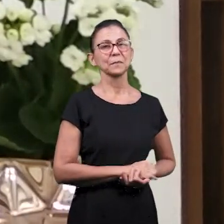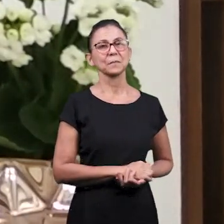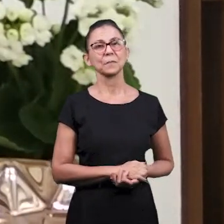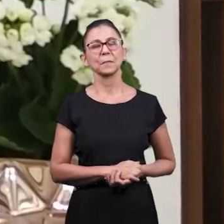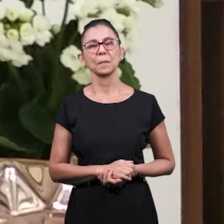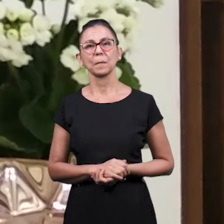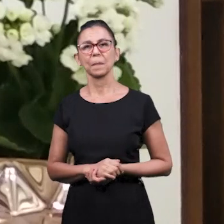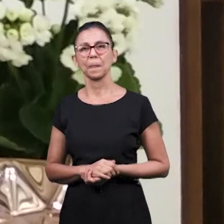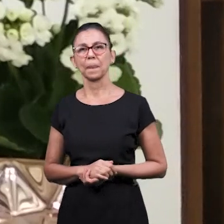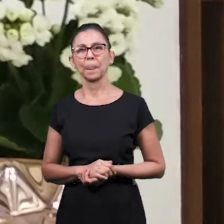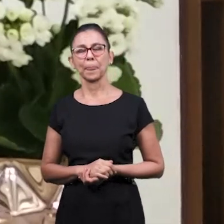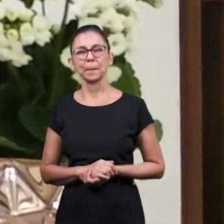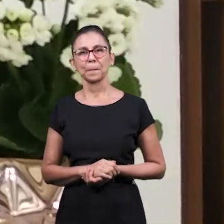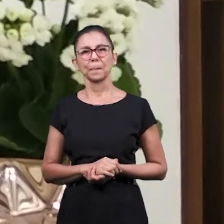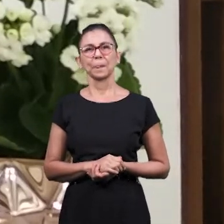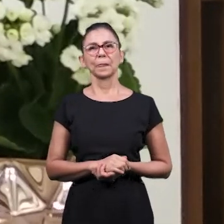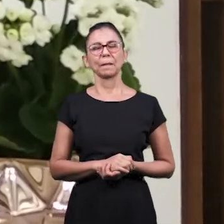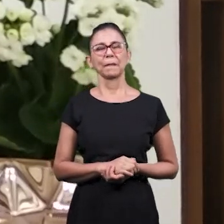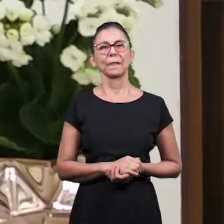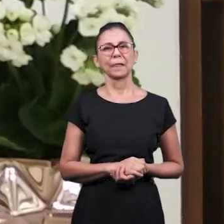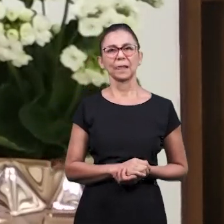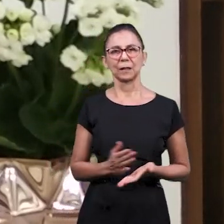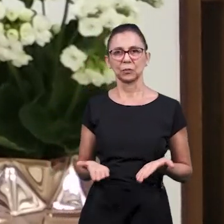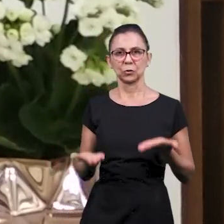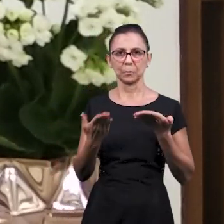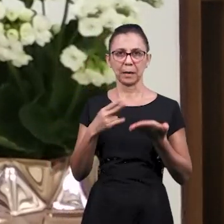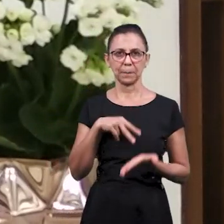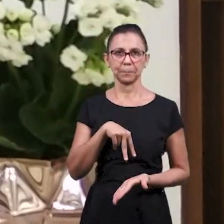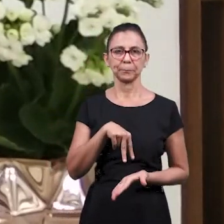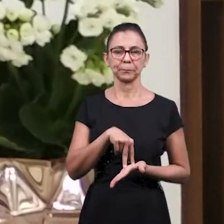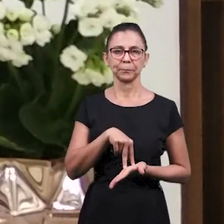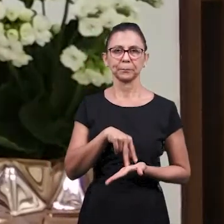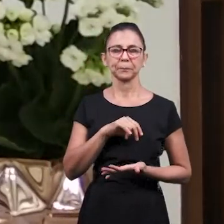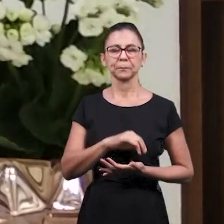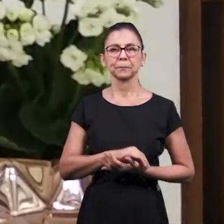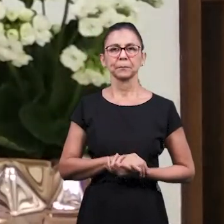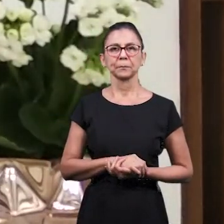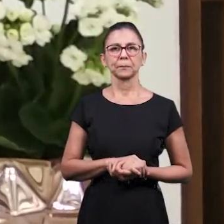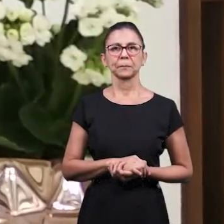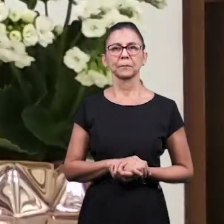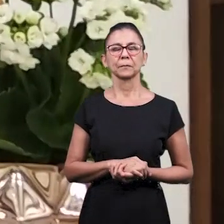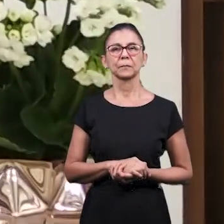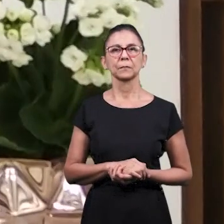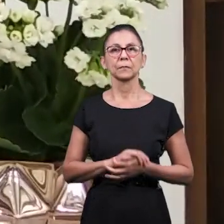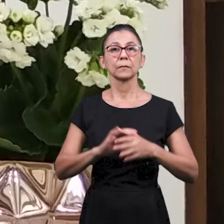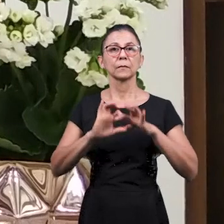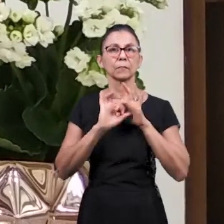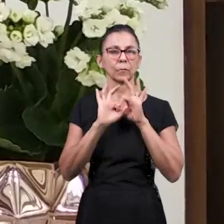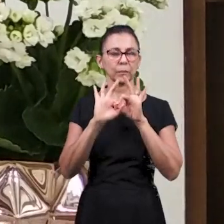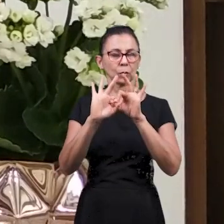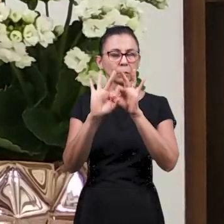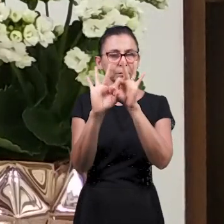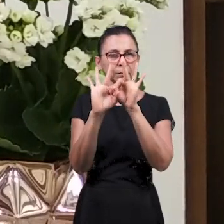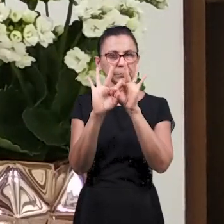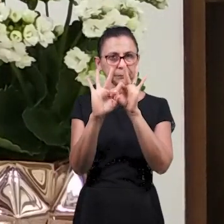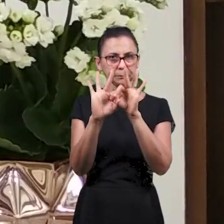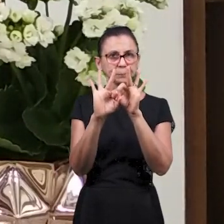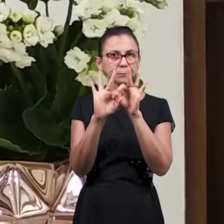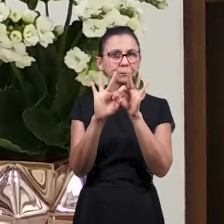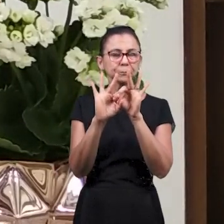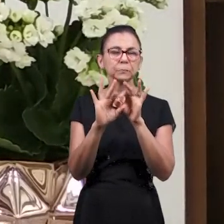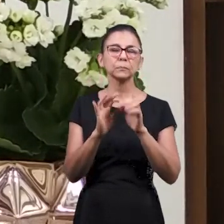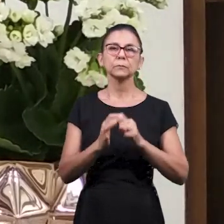Я хотел бы пригласить всех, кто может. Давайте встанем на наши ноги, давайте закроем наши глаза